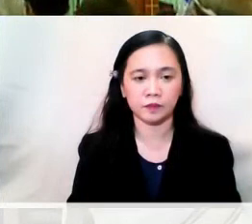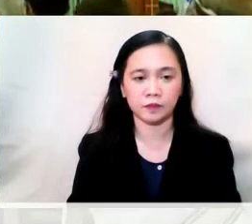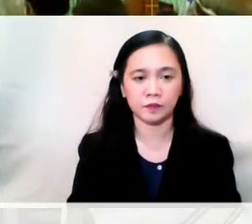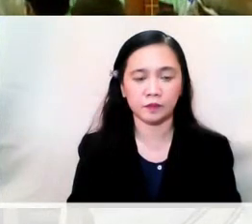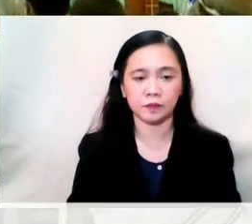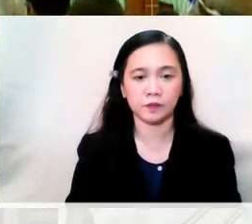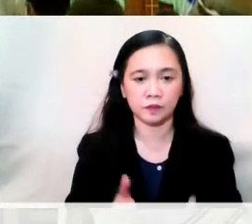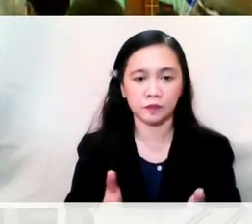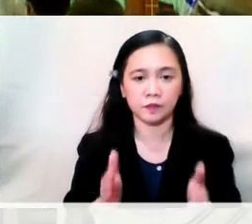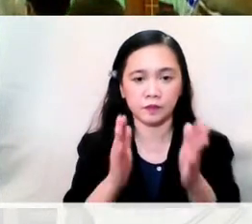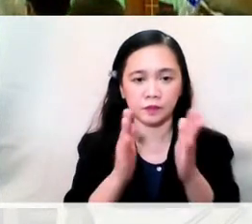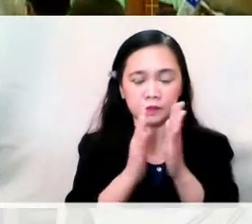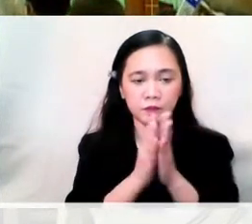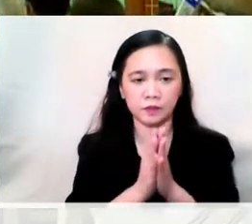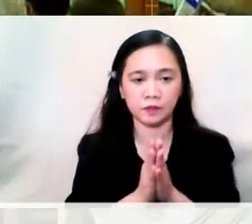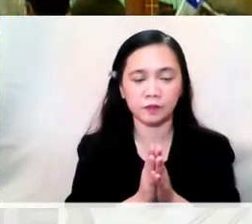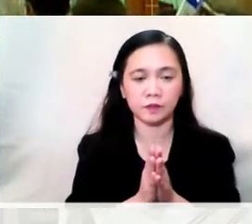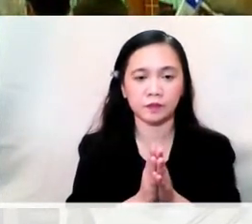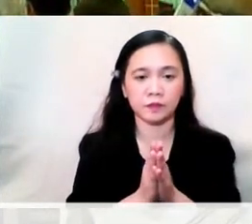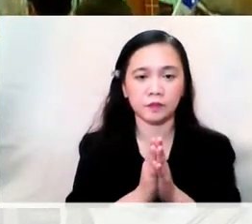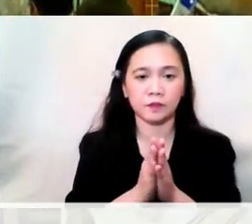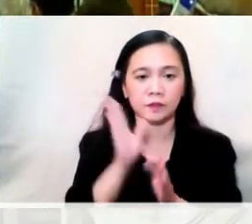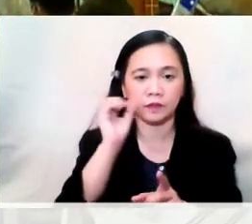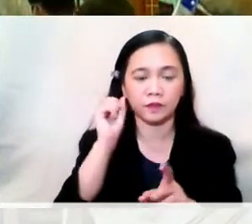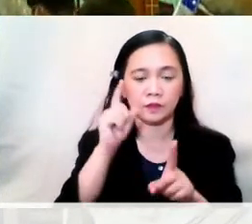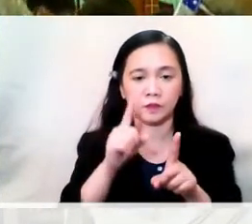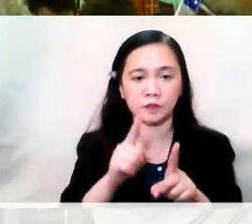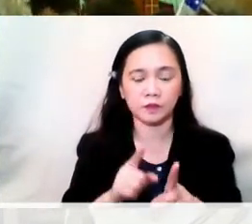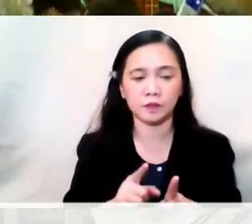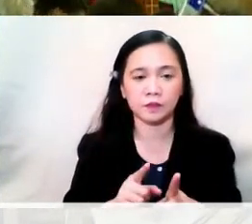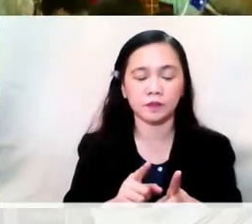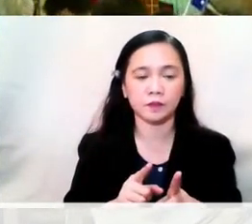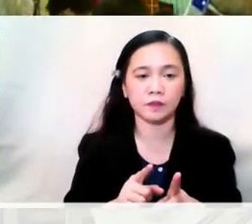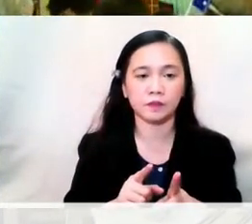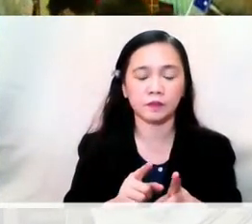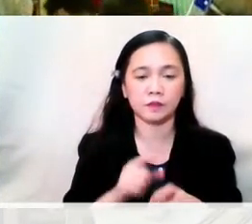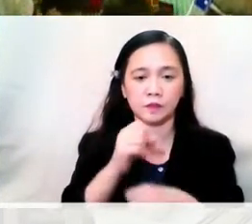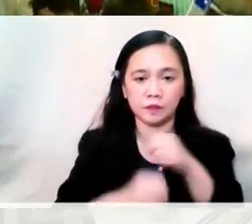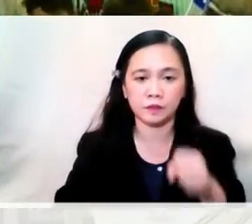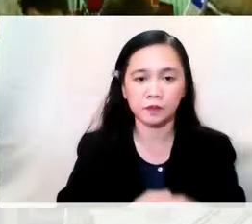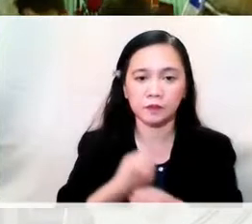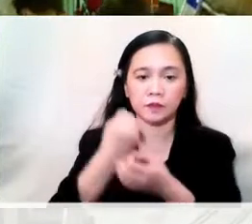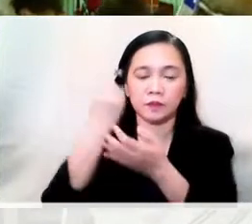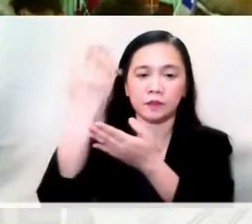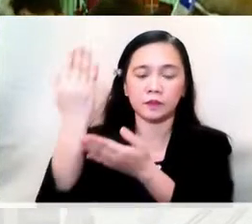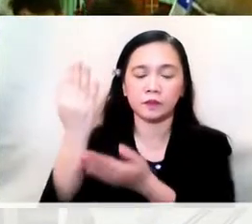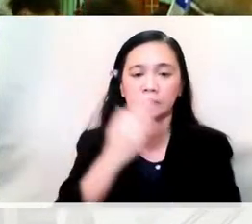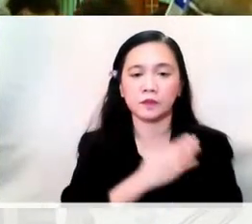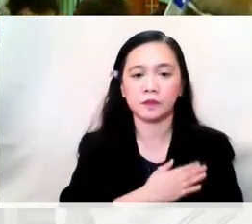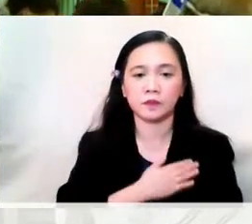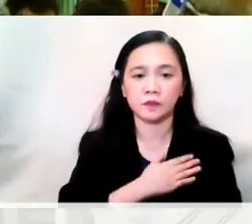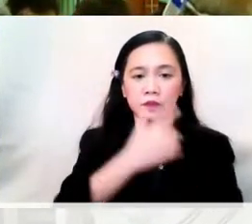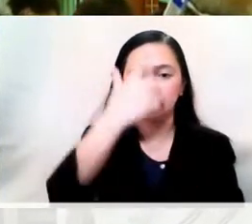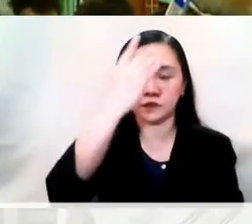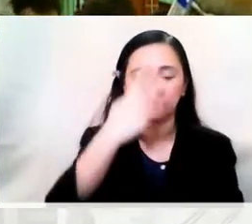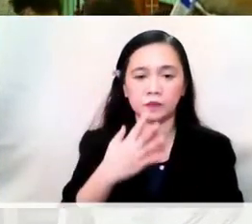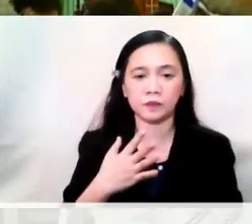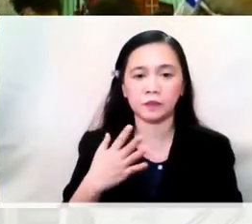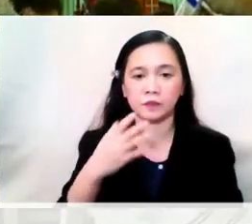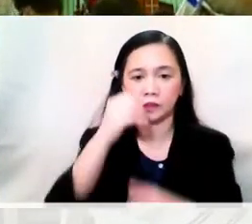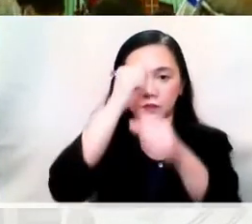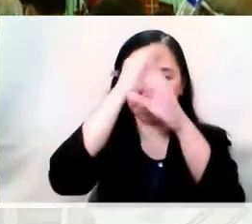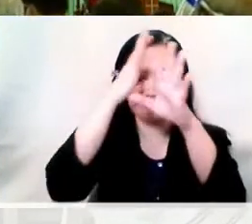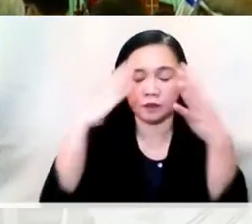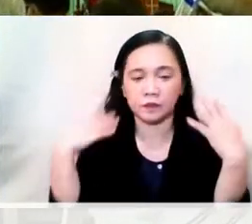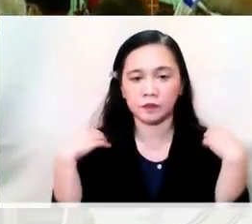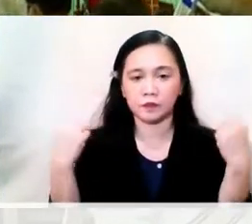Manalangin kayo, mga kapatid, upang ang paghahain natin ay kalugdan ng Diyos amang makapangyarihan. Tanggapin